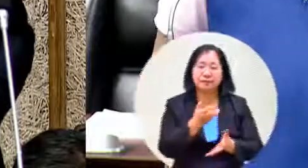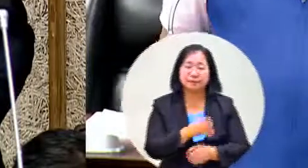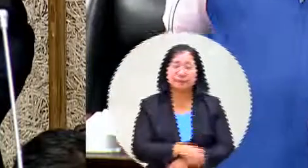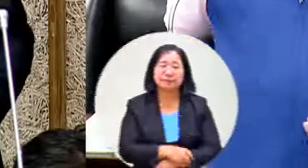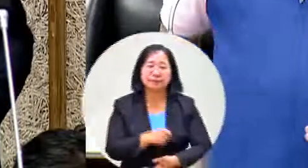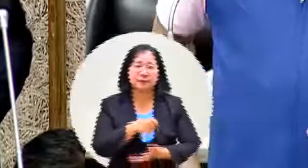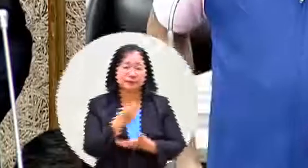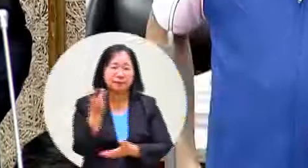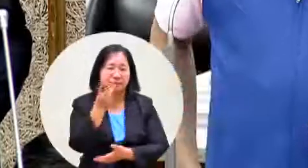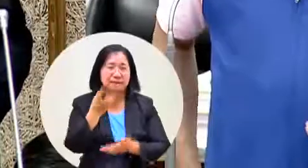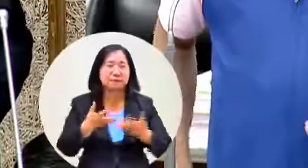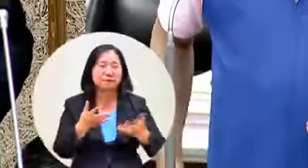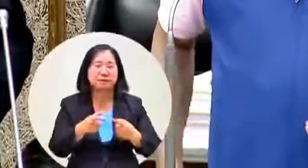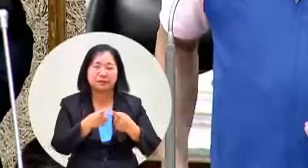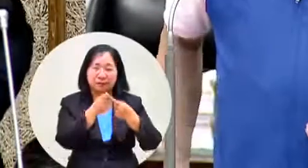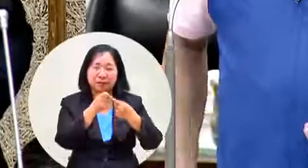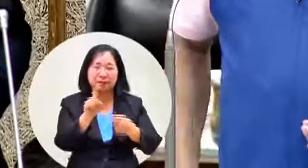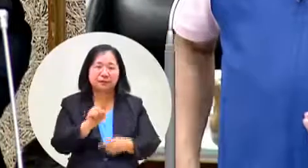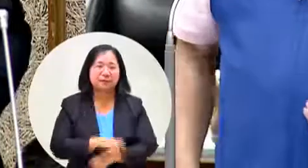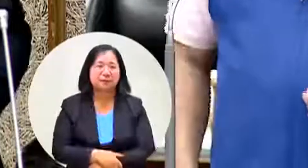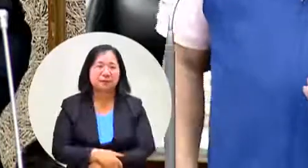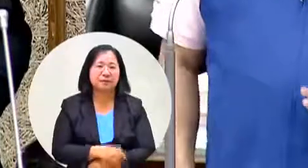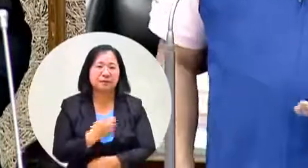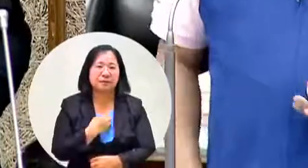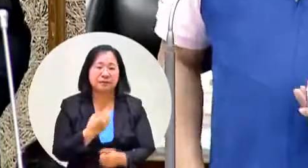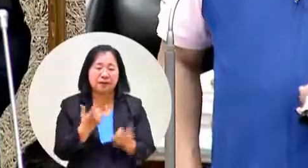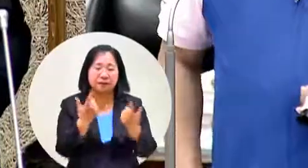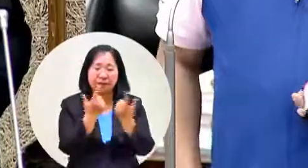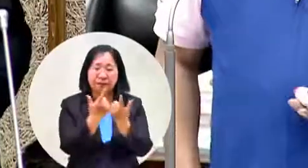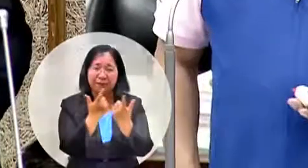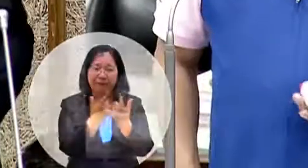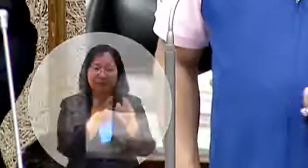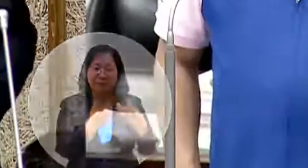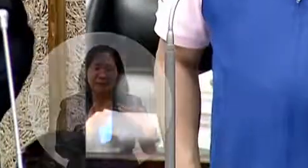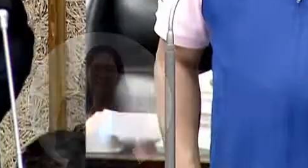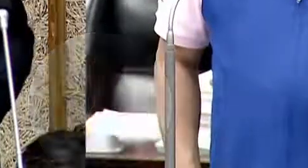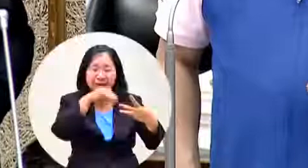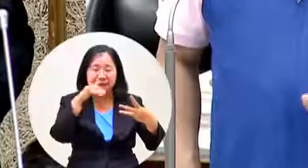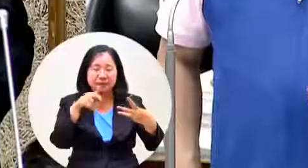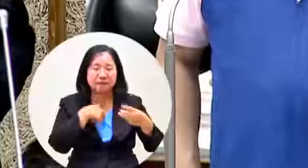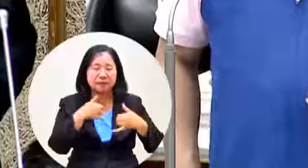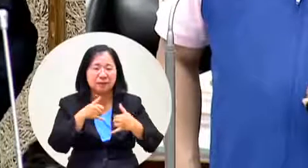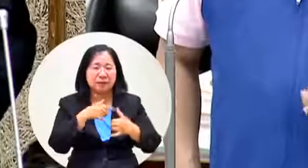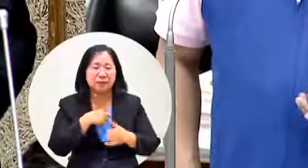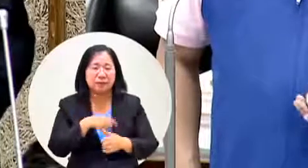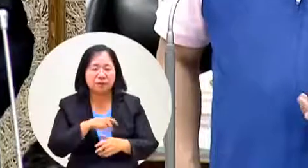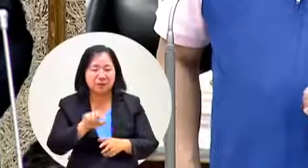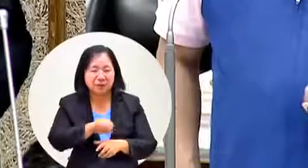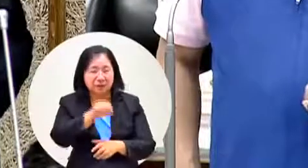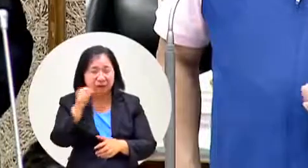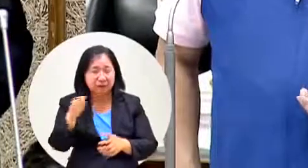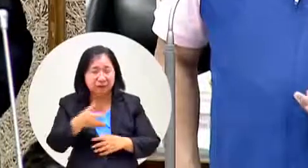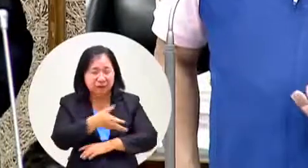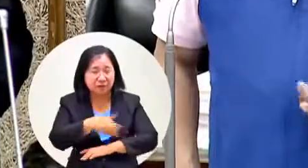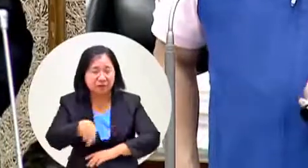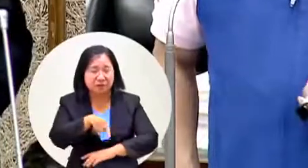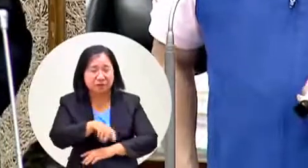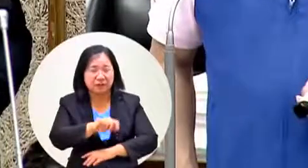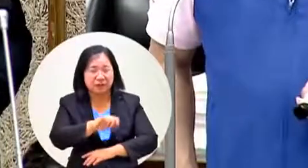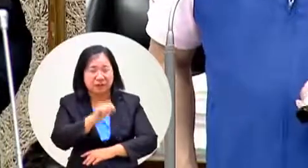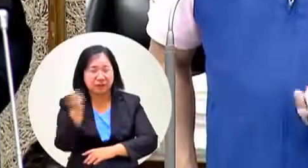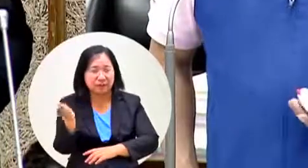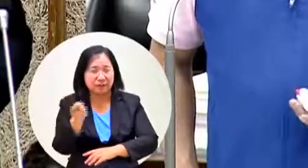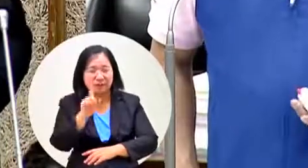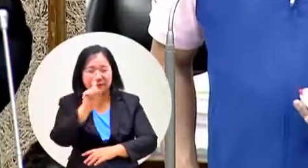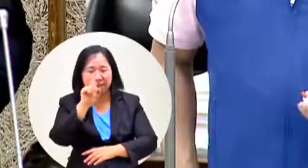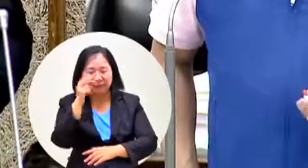得去扛扛苦苦啦吼。这个部分是不是请咱处理处吼？这部分来了解一下，看要安怎做处理